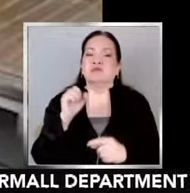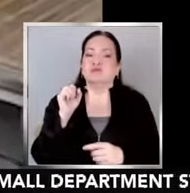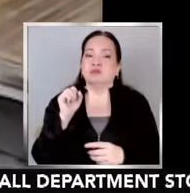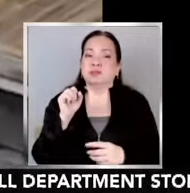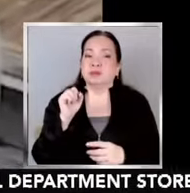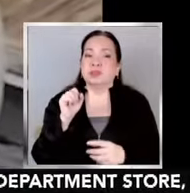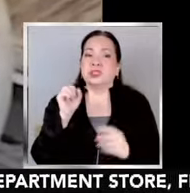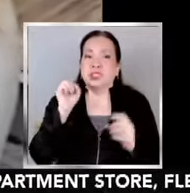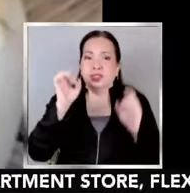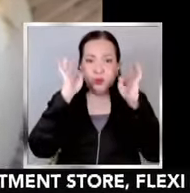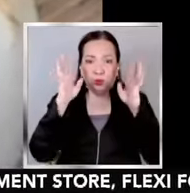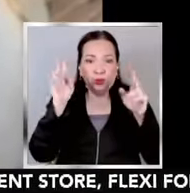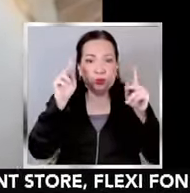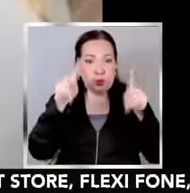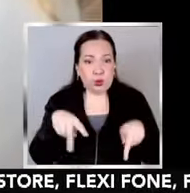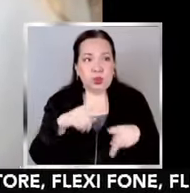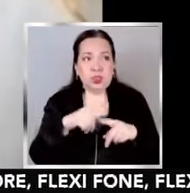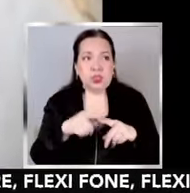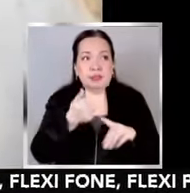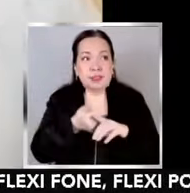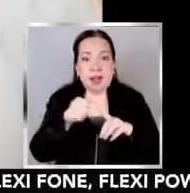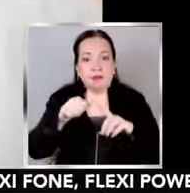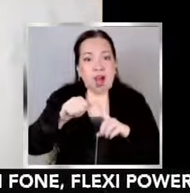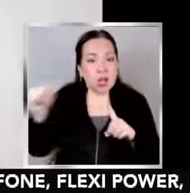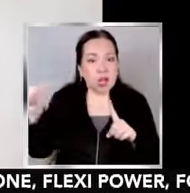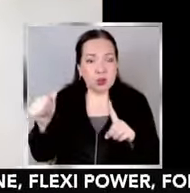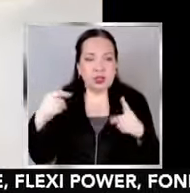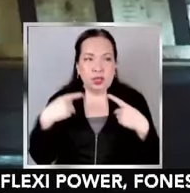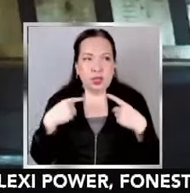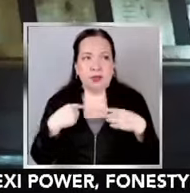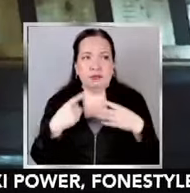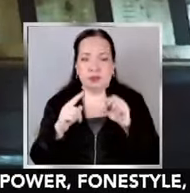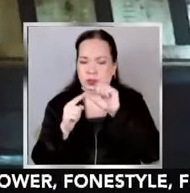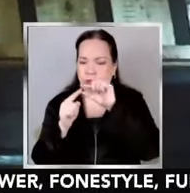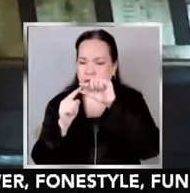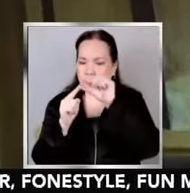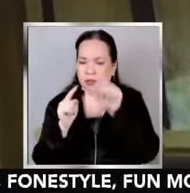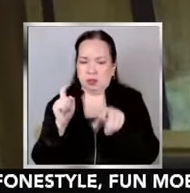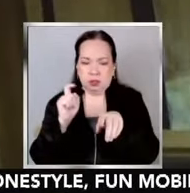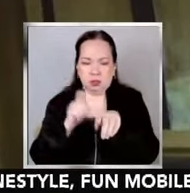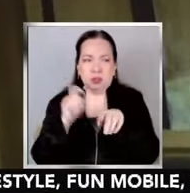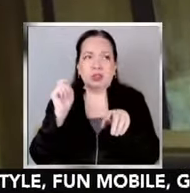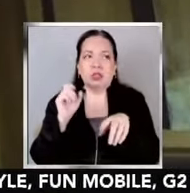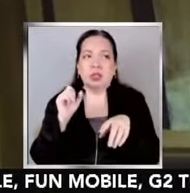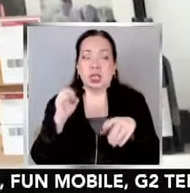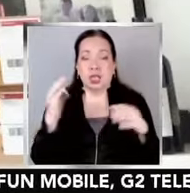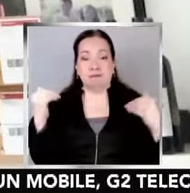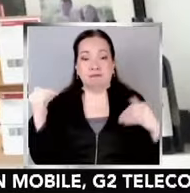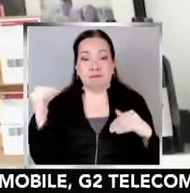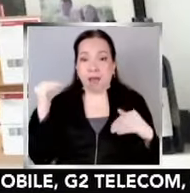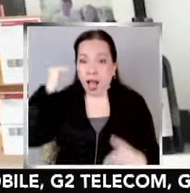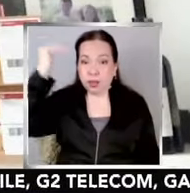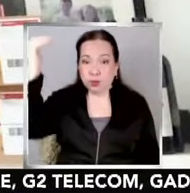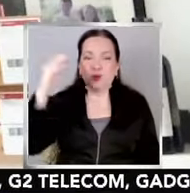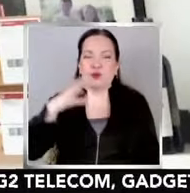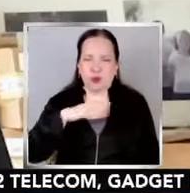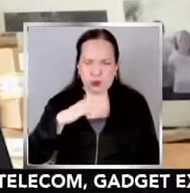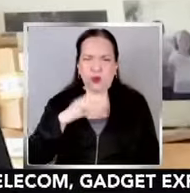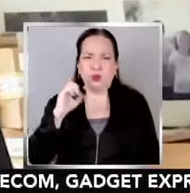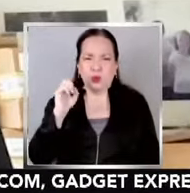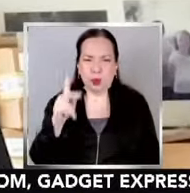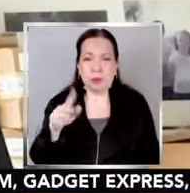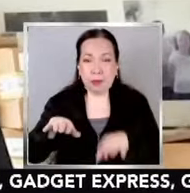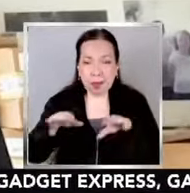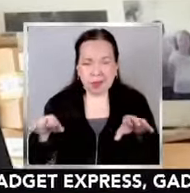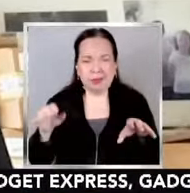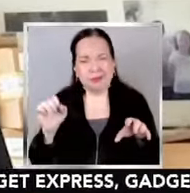kung may allergic reaction siya sa stings. And sa bata din. Healthy adult naman, hindi naman siya ganun ka-lethal. Once we went to the medical center, I